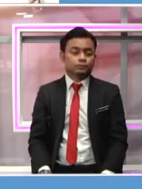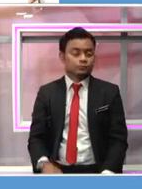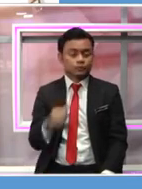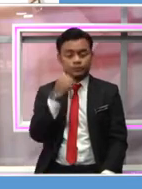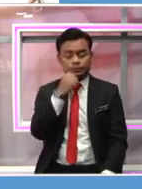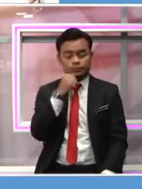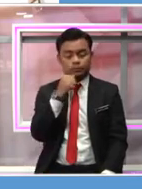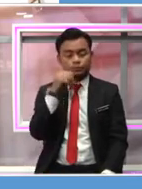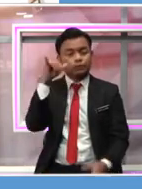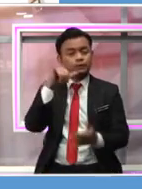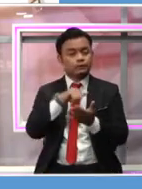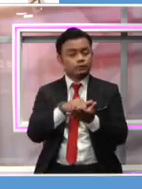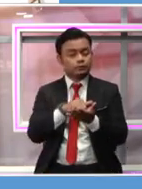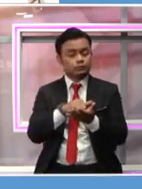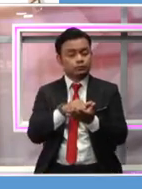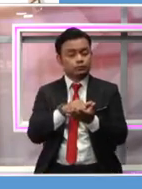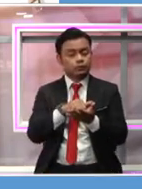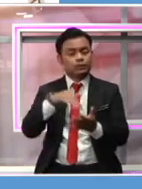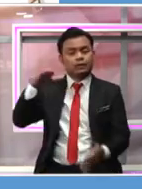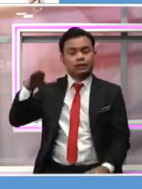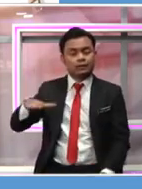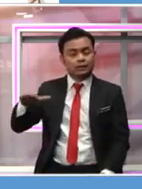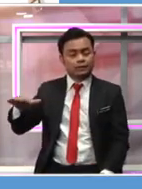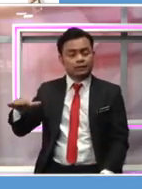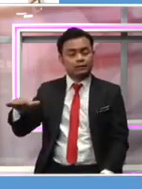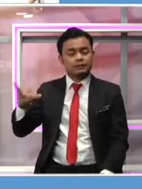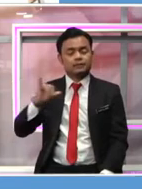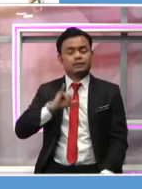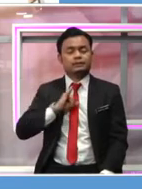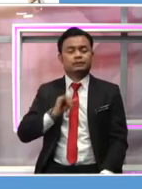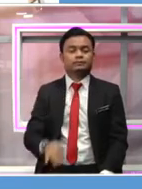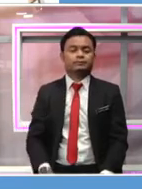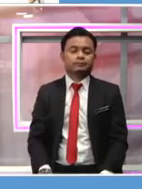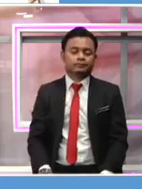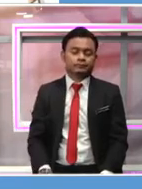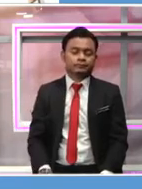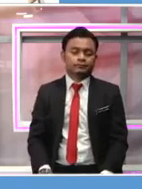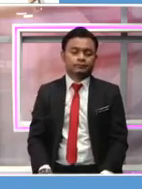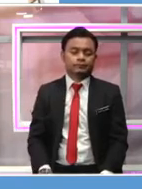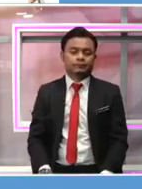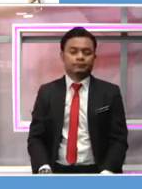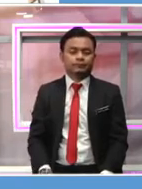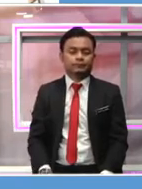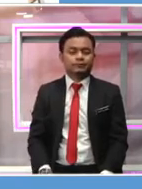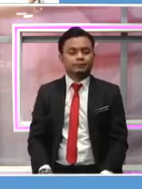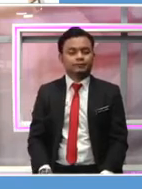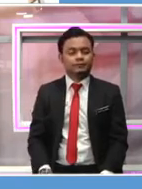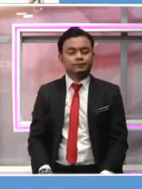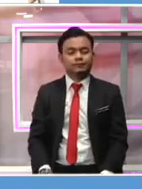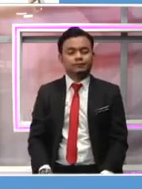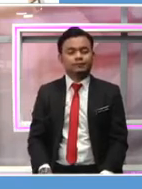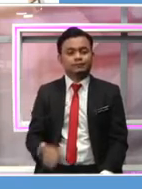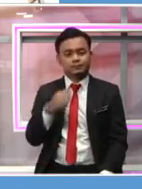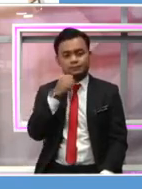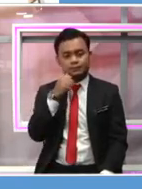subjek gadis-gadis itu di berdiri sebagai subjek dari shape Gadis itu anak saya